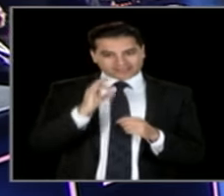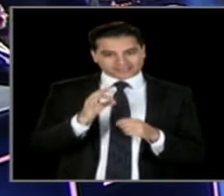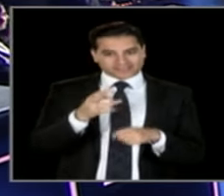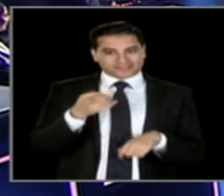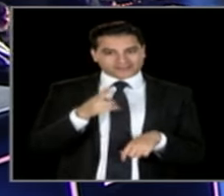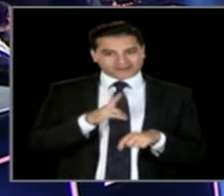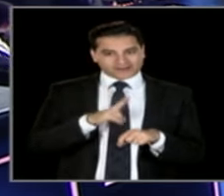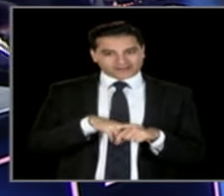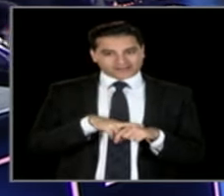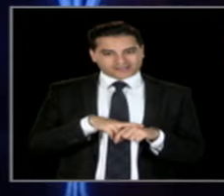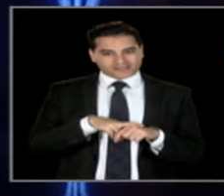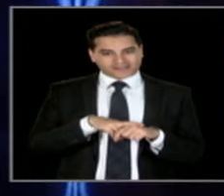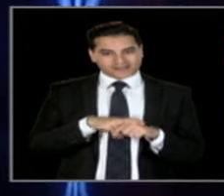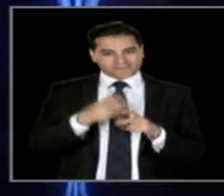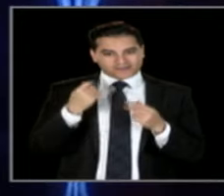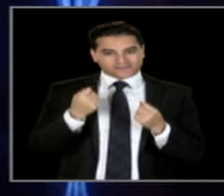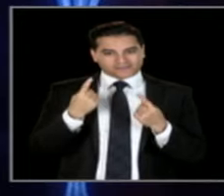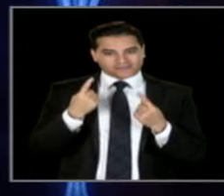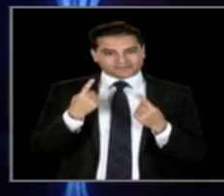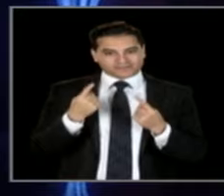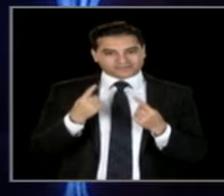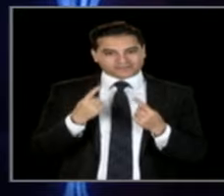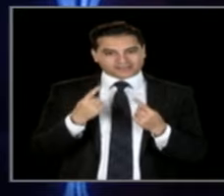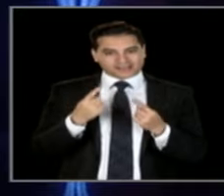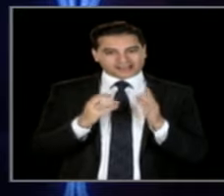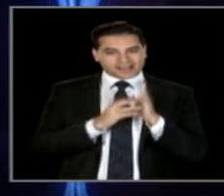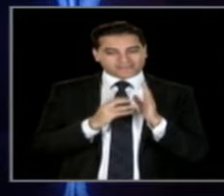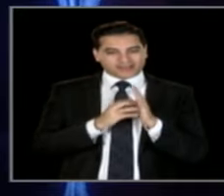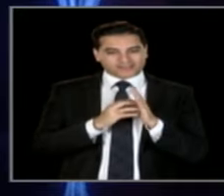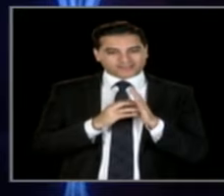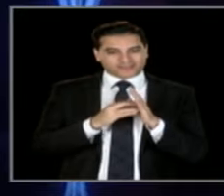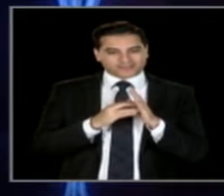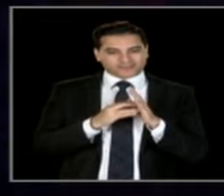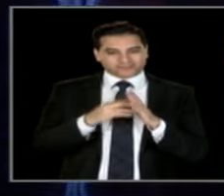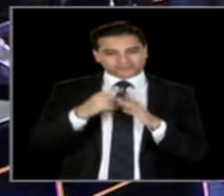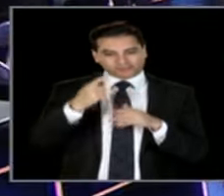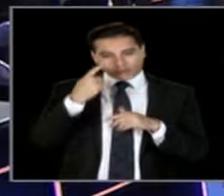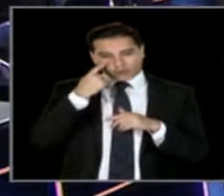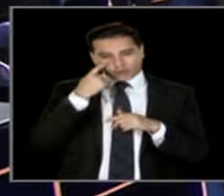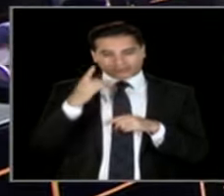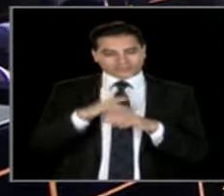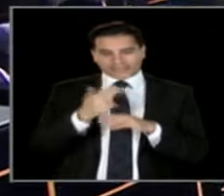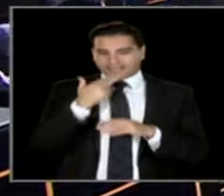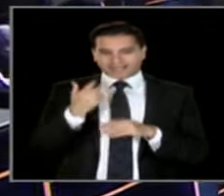كانش فيه أي معلومة. هارد لوك لجامعة حورس، هارد لوك.